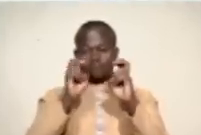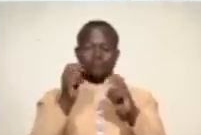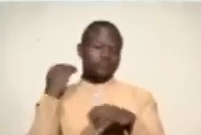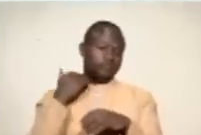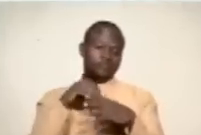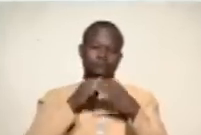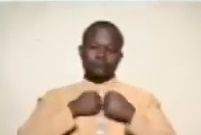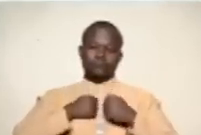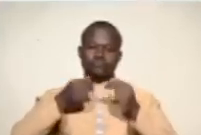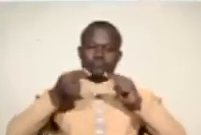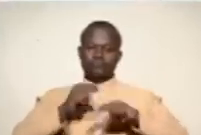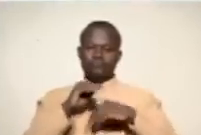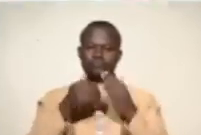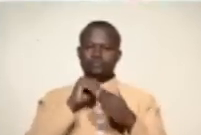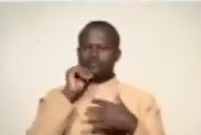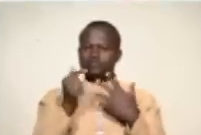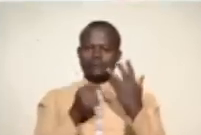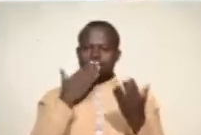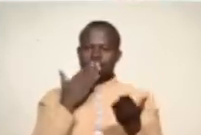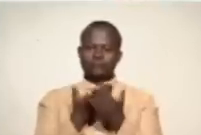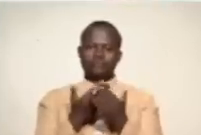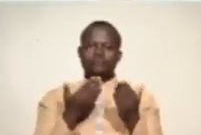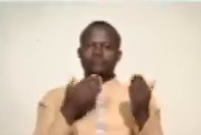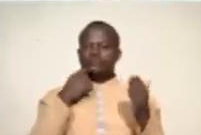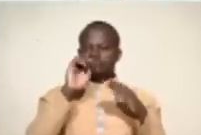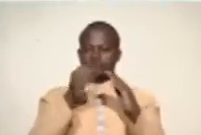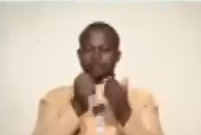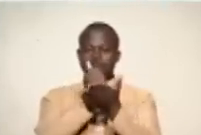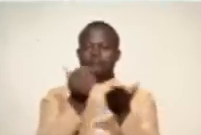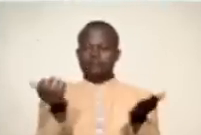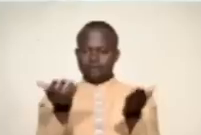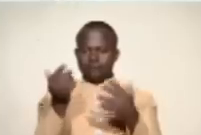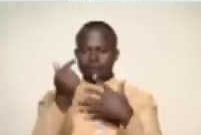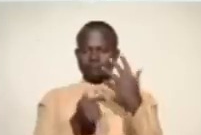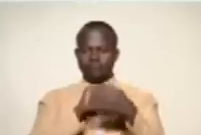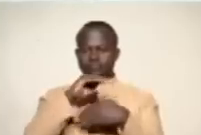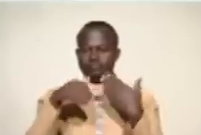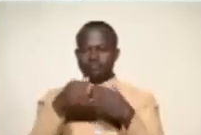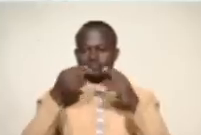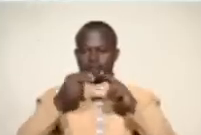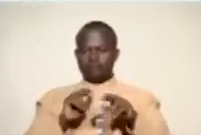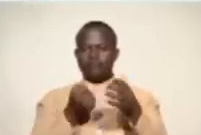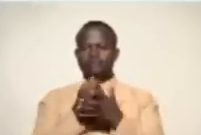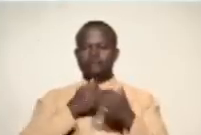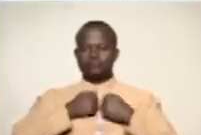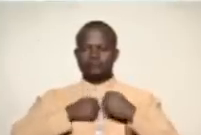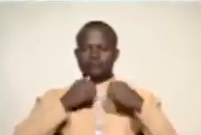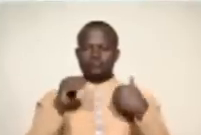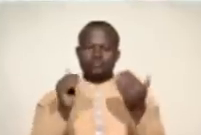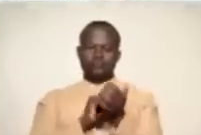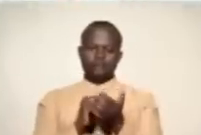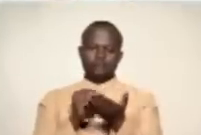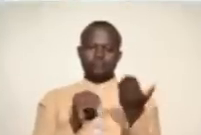mu Rwanda yabaye, nta kintu kisa na kimwe twavuga ko yamaze. Ibintu byose byabaye byari byo gutuma Abanyarwanda